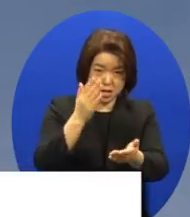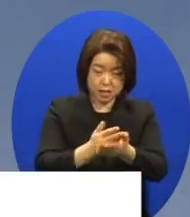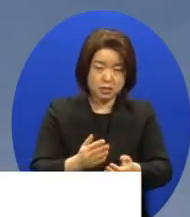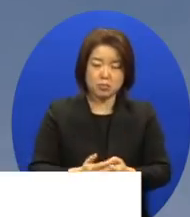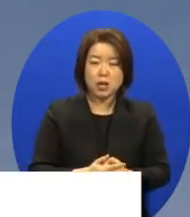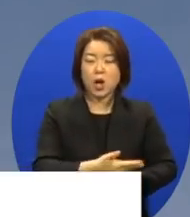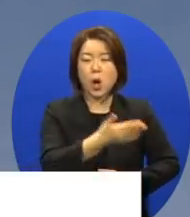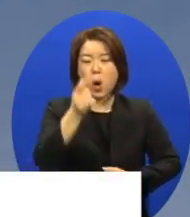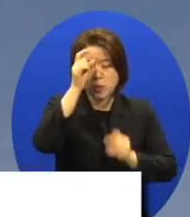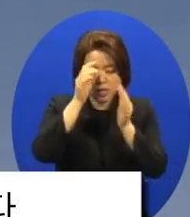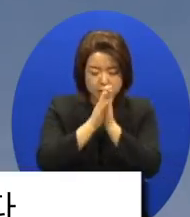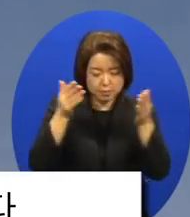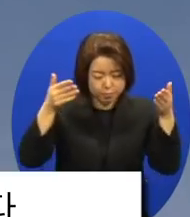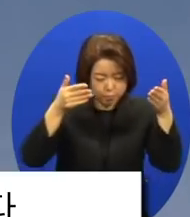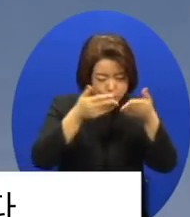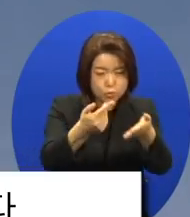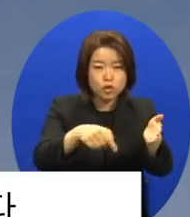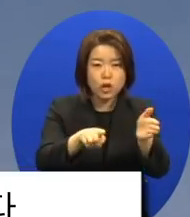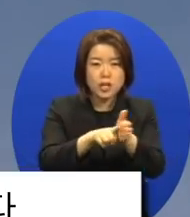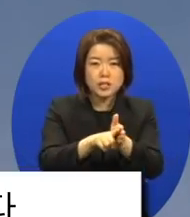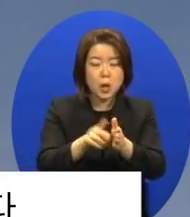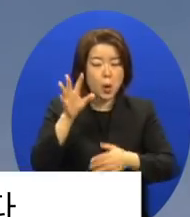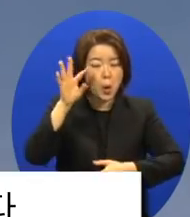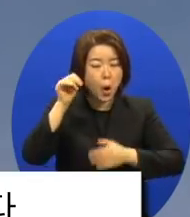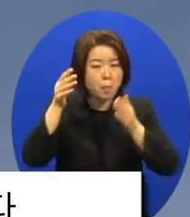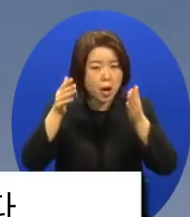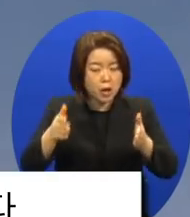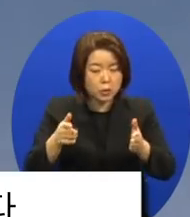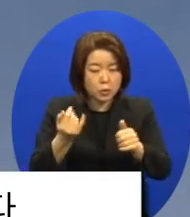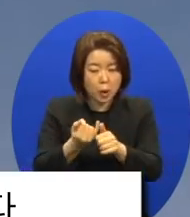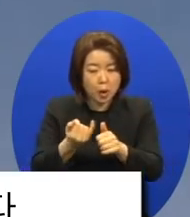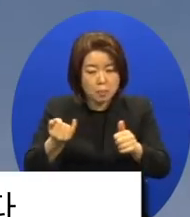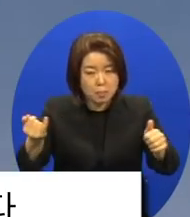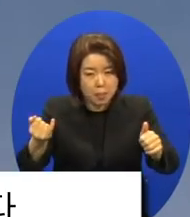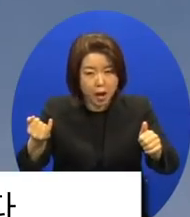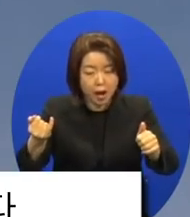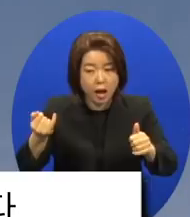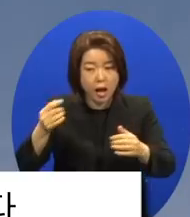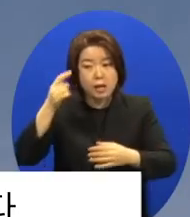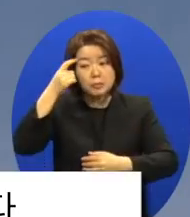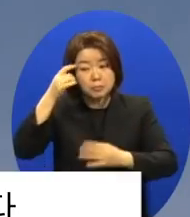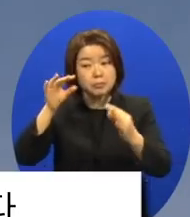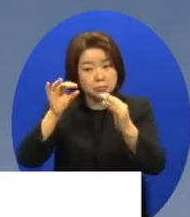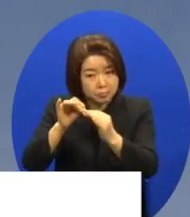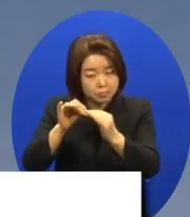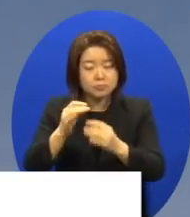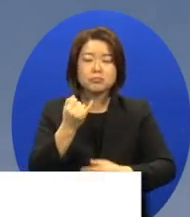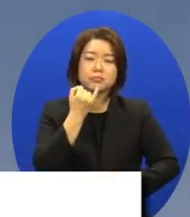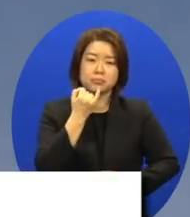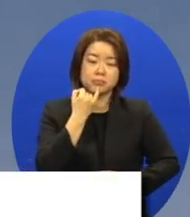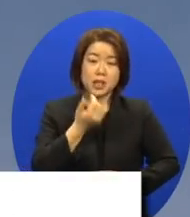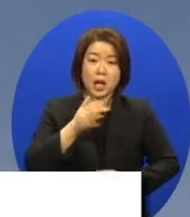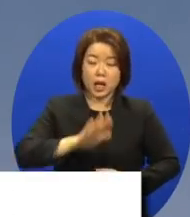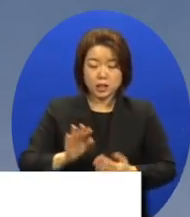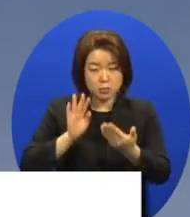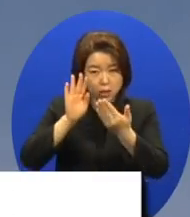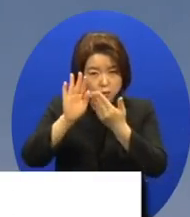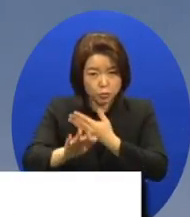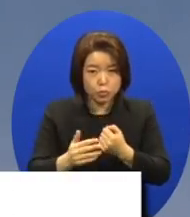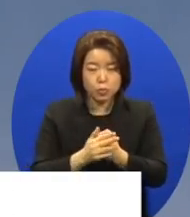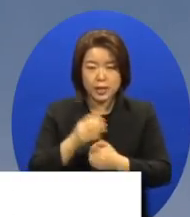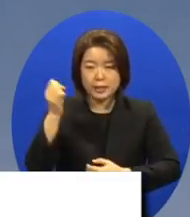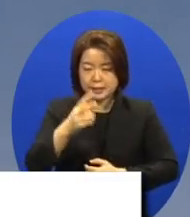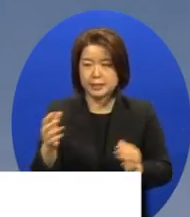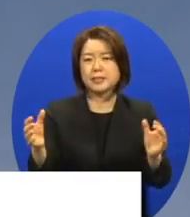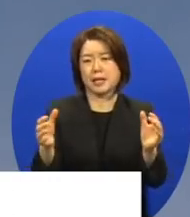전념하기 위하여 얼마 동안 떨어져 있기로 합의한 경우에는 예외입니다 그러나 그 뒤에 다시 하